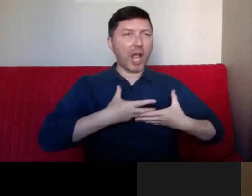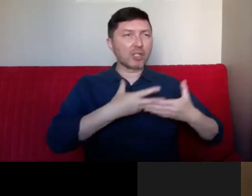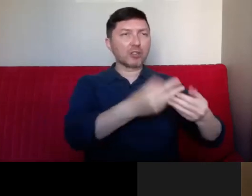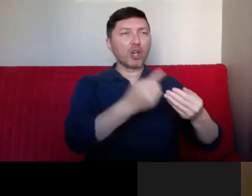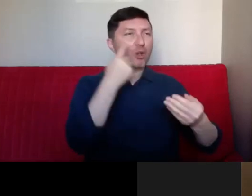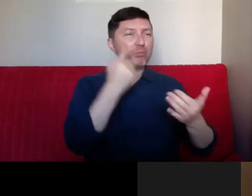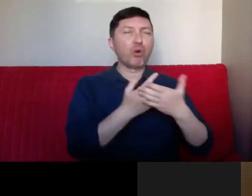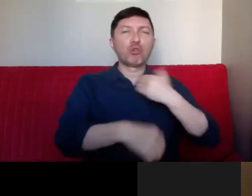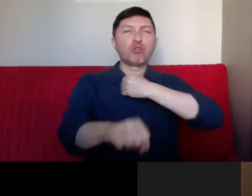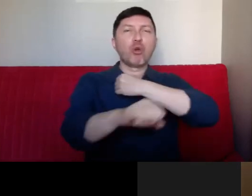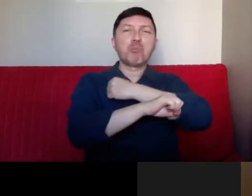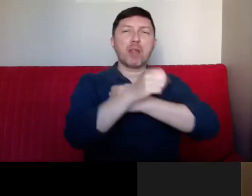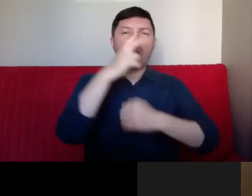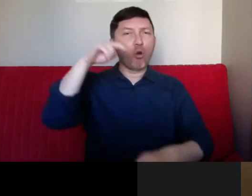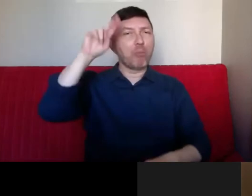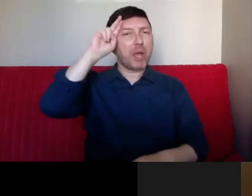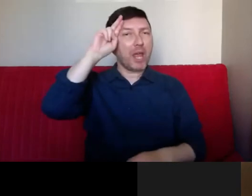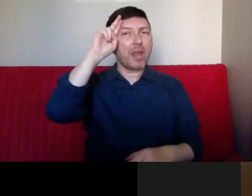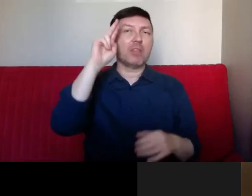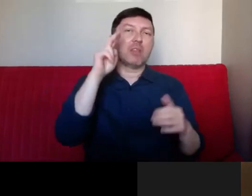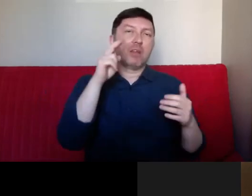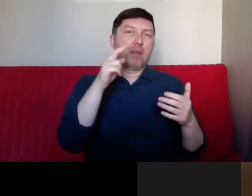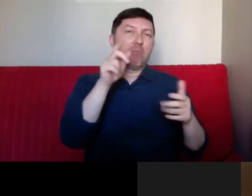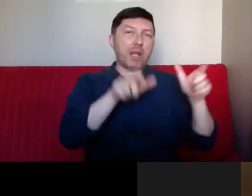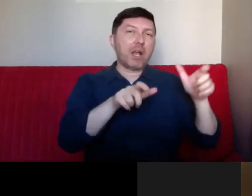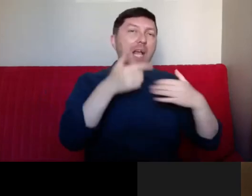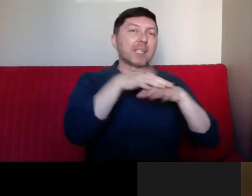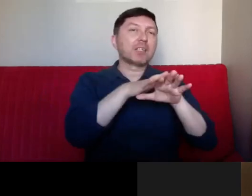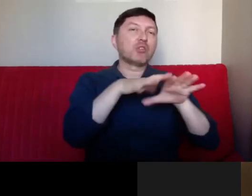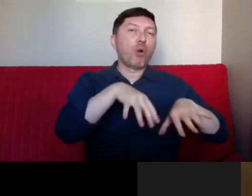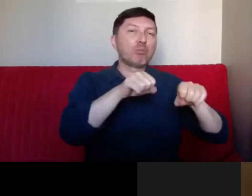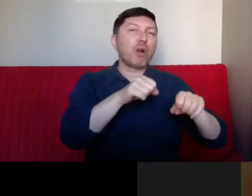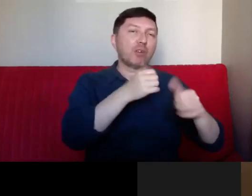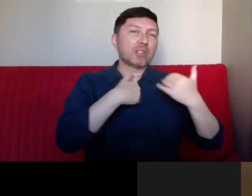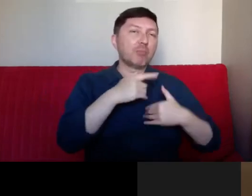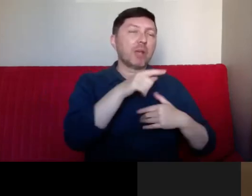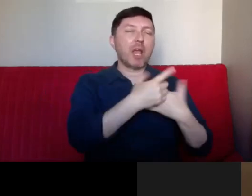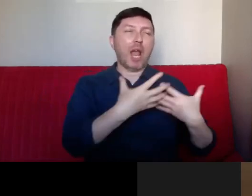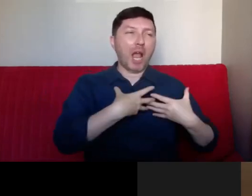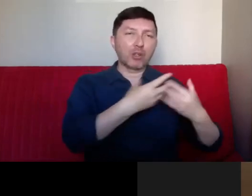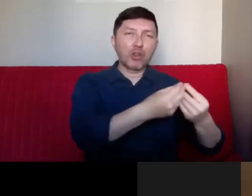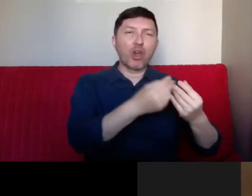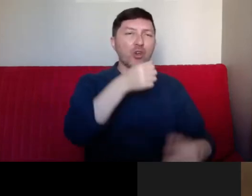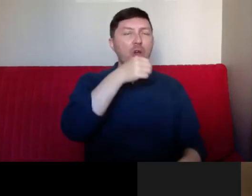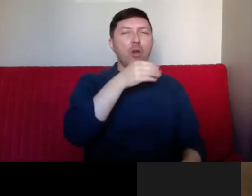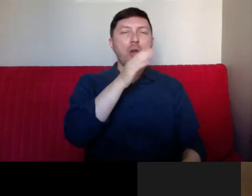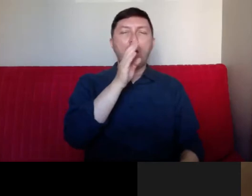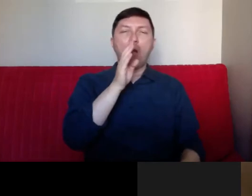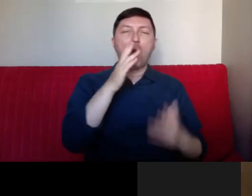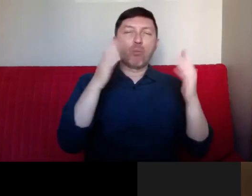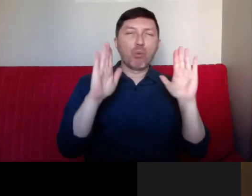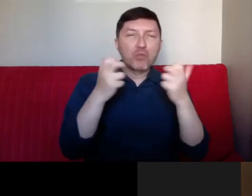nous a accueilli les délégations de l'ADAPT à Bruxelles et à Strasbourg pour nous soutenir. Et c'est naturellement